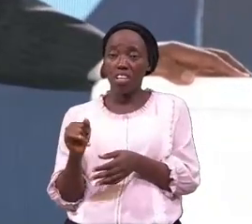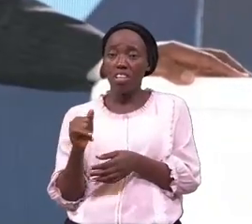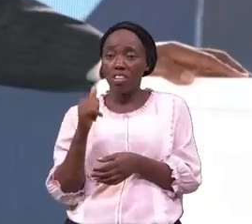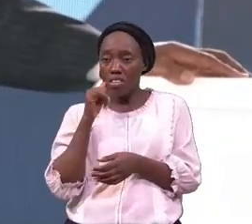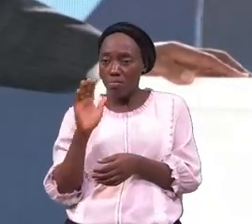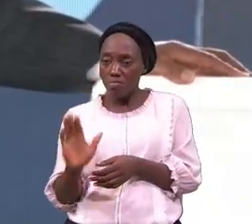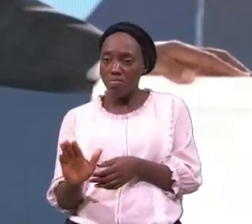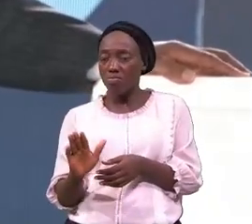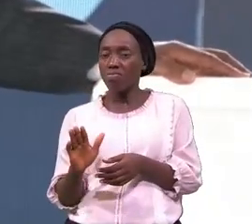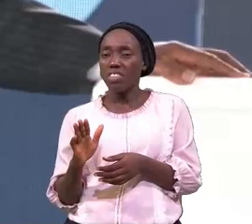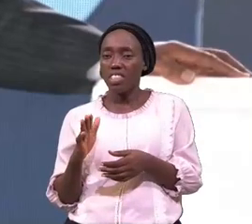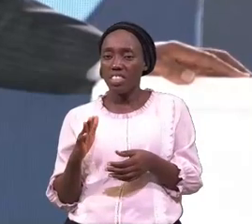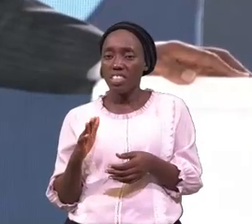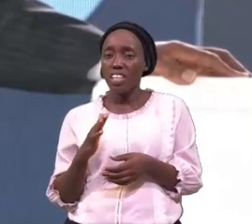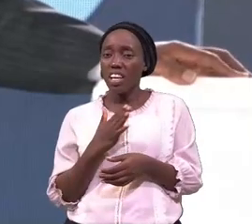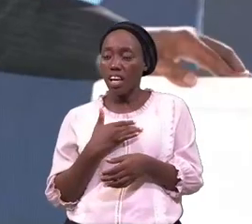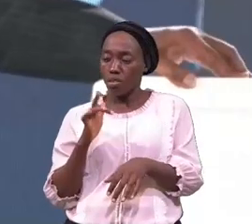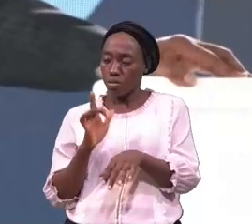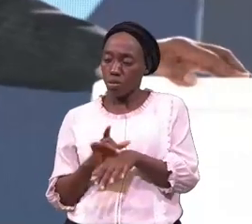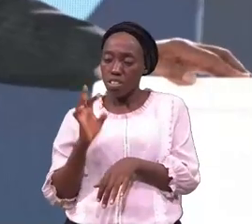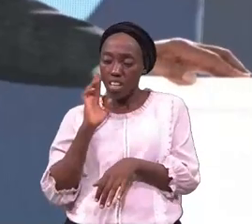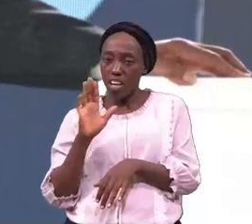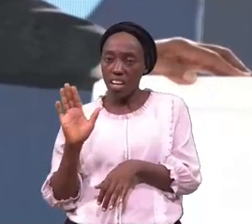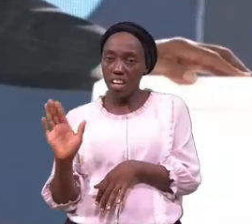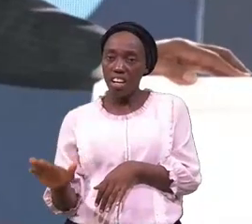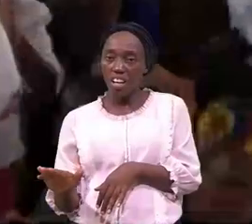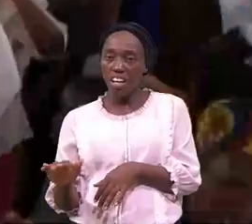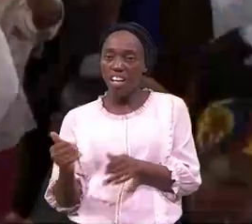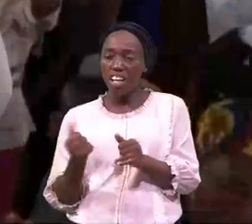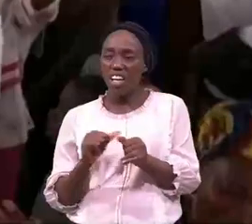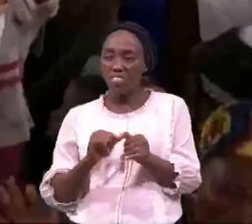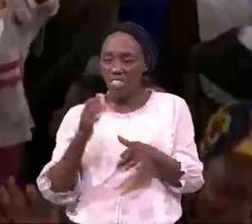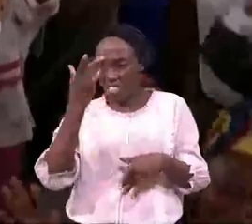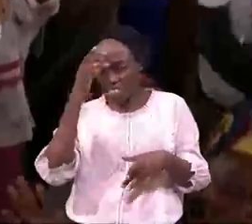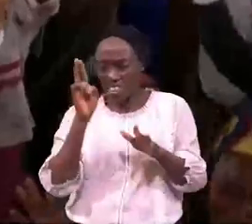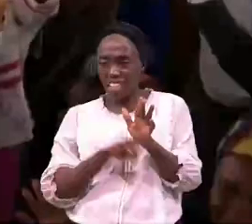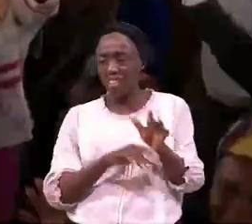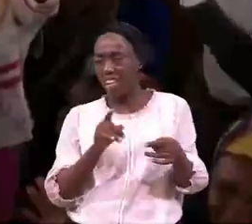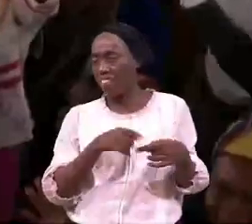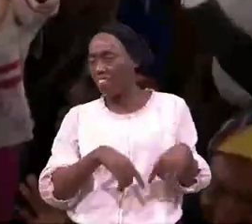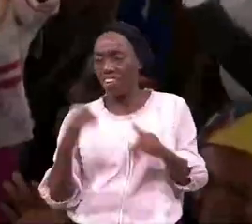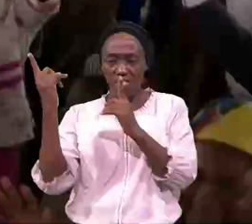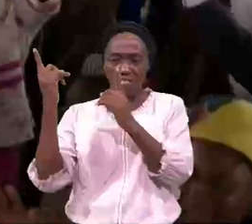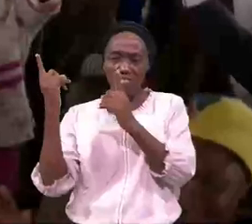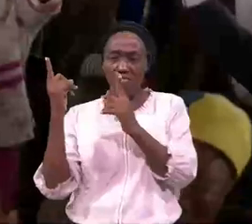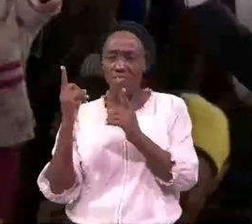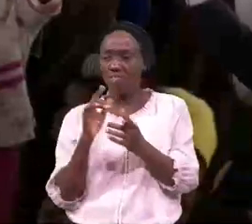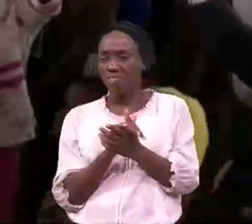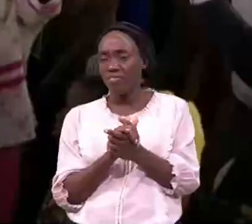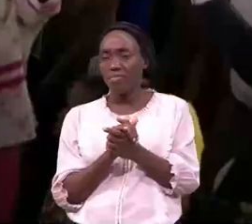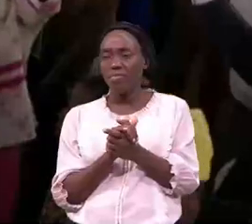vas? Et tu la touches. Toute maladie va quitter son corps.